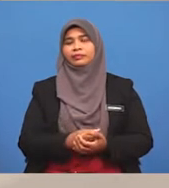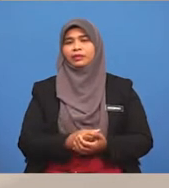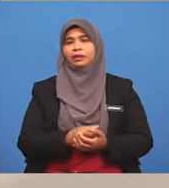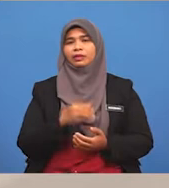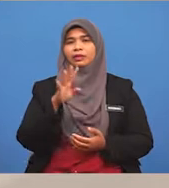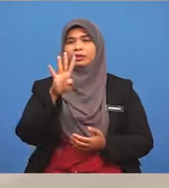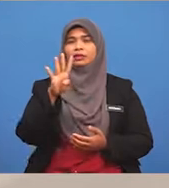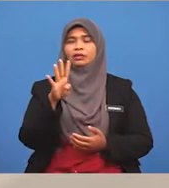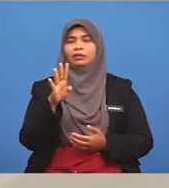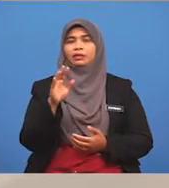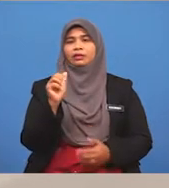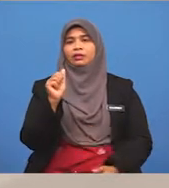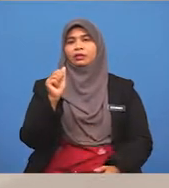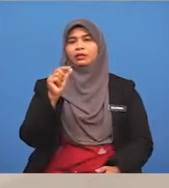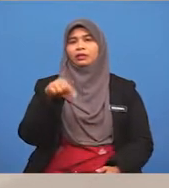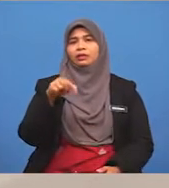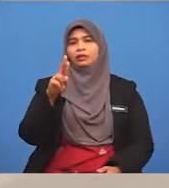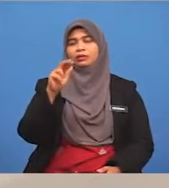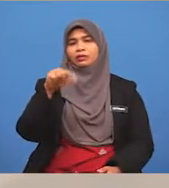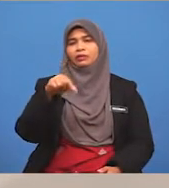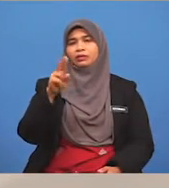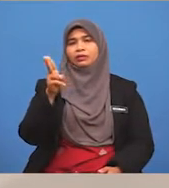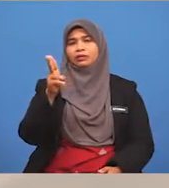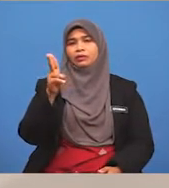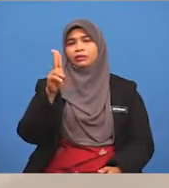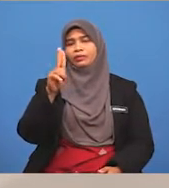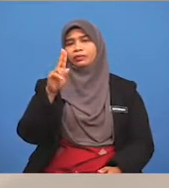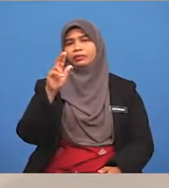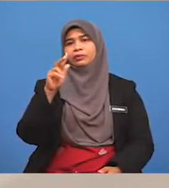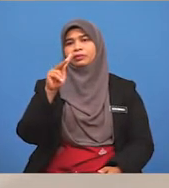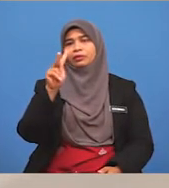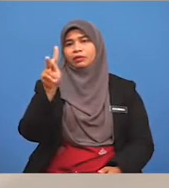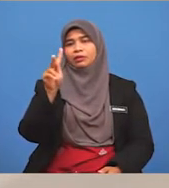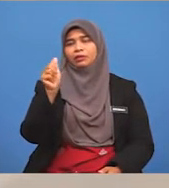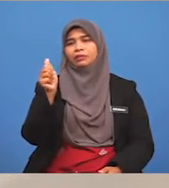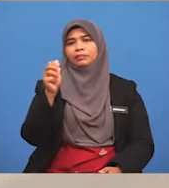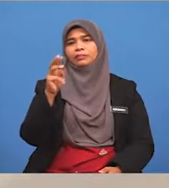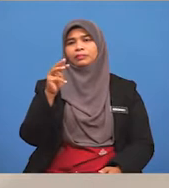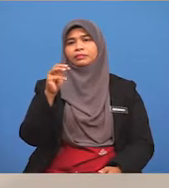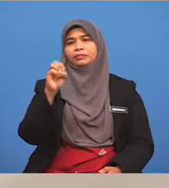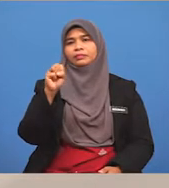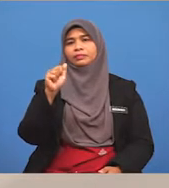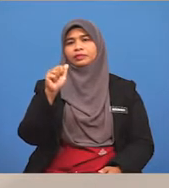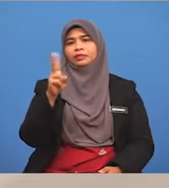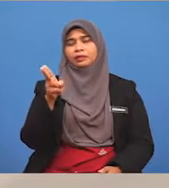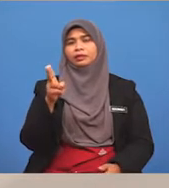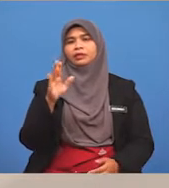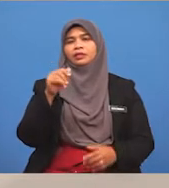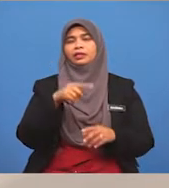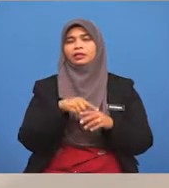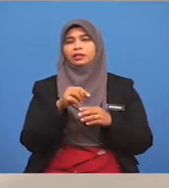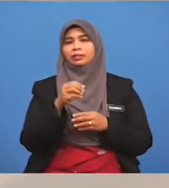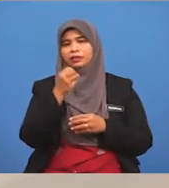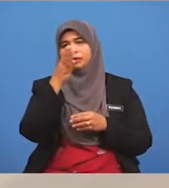keempat, akhrajahu al-khamsah, iaitu hadis yang diriwayatkan oleh lima orang